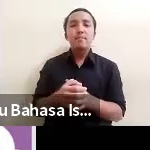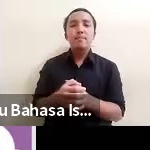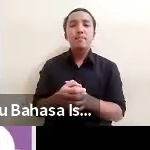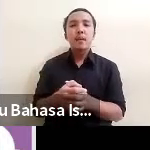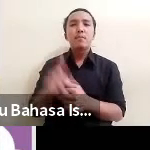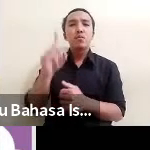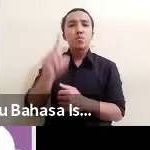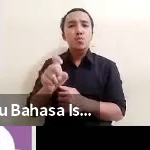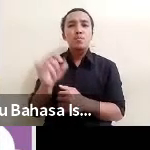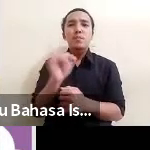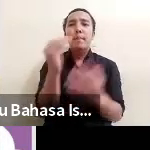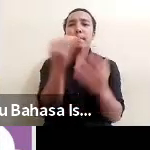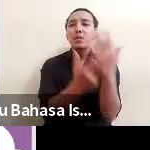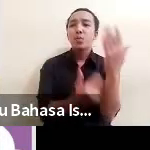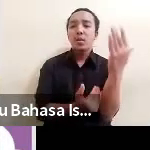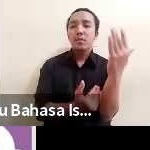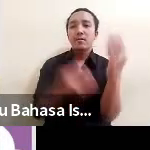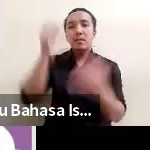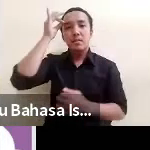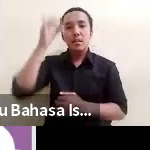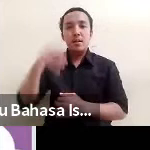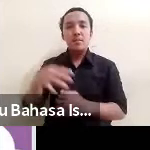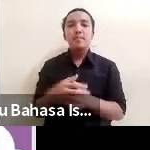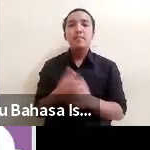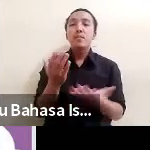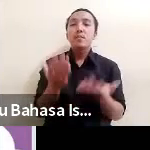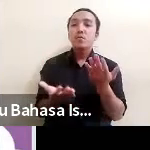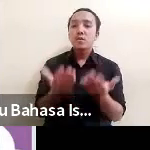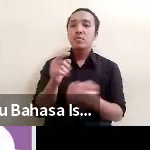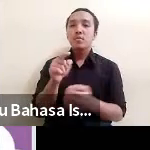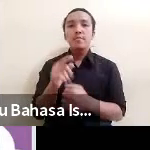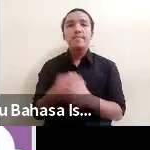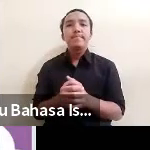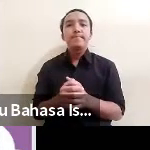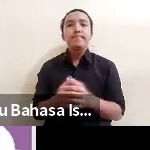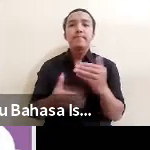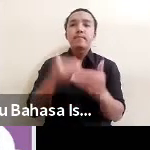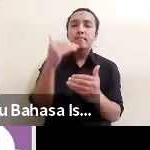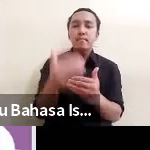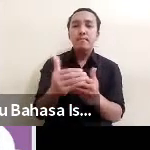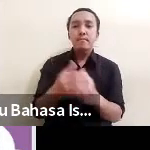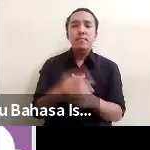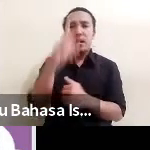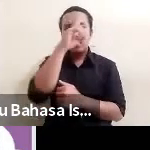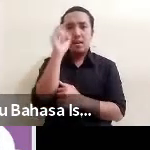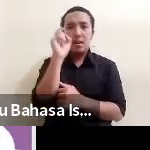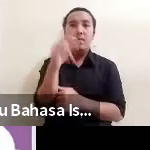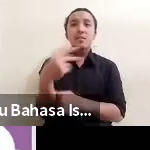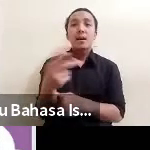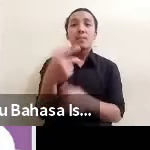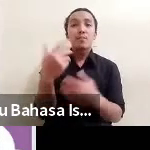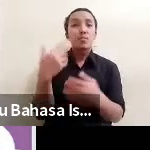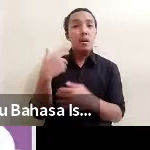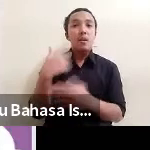Mungkin itu nanti kami tindak lanjuti, Pak. Kemudian karena kita sudah punya data, ya